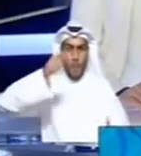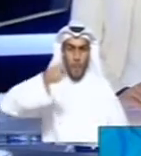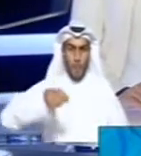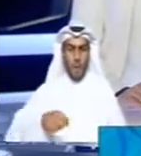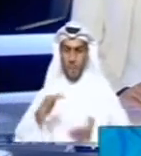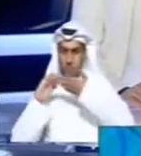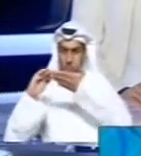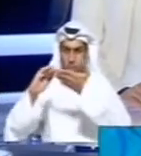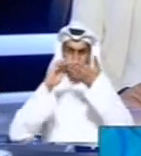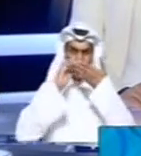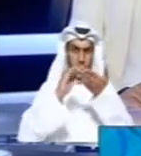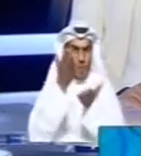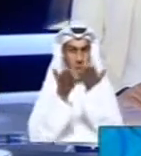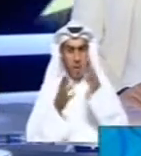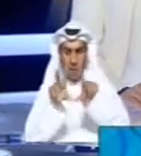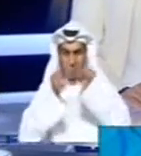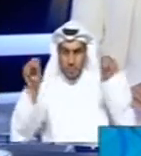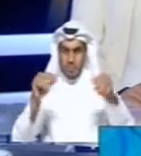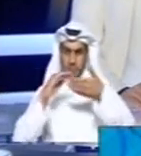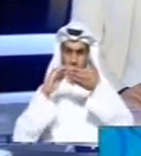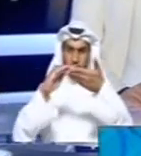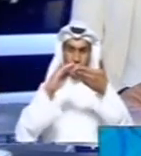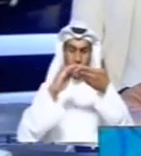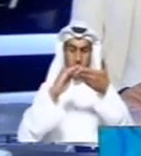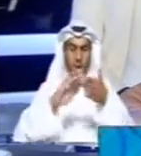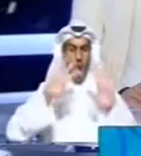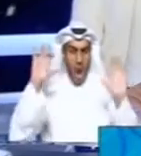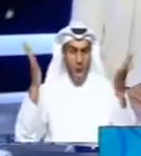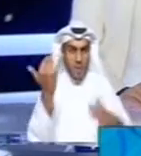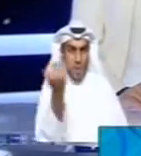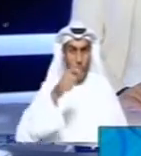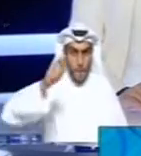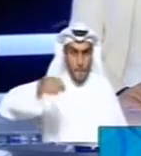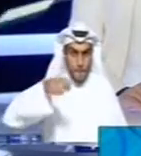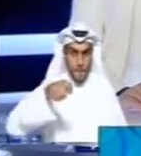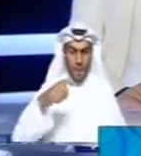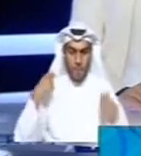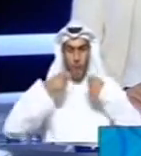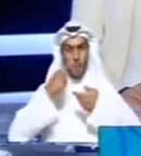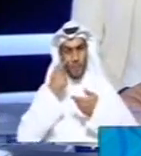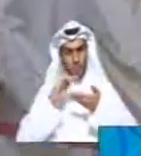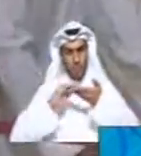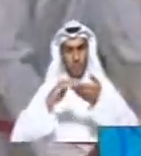وخدمة العدالة، حيث يشمل كافة خدمات التقاضي في جميع محاكم الكويت.